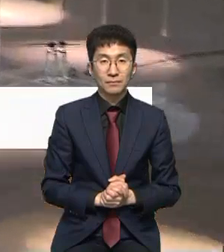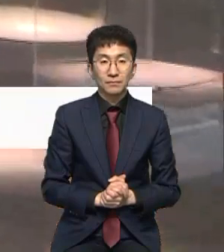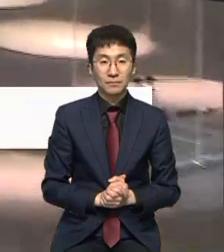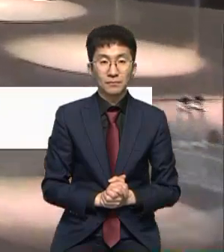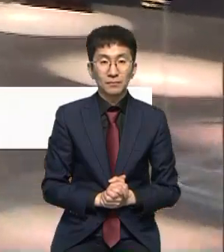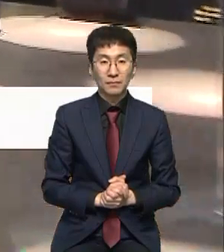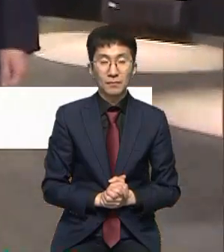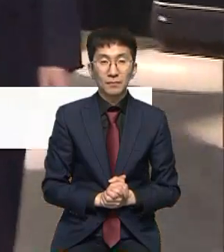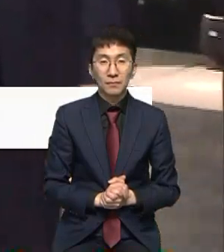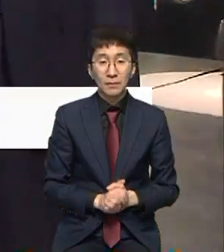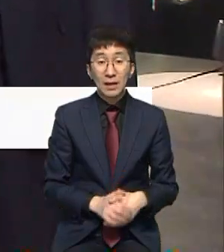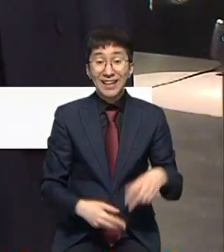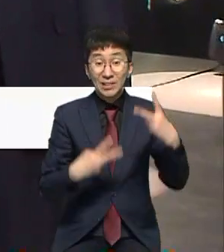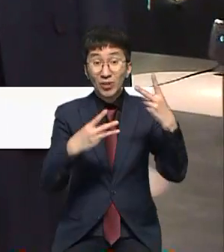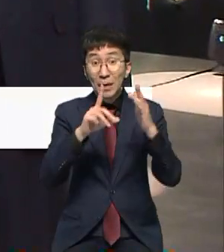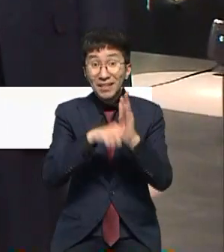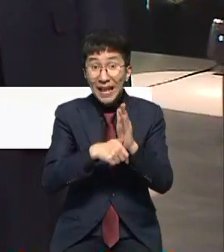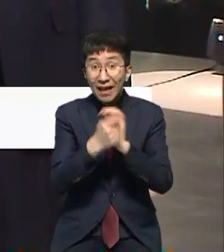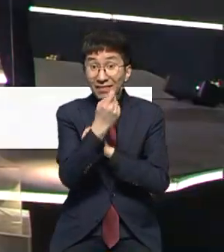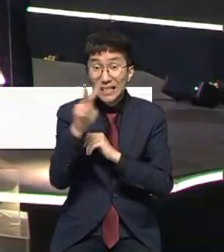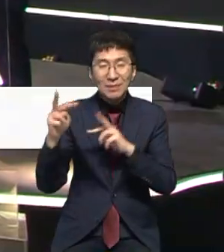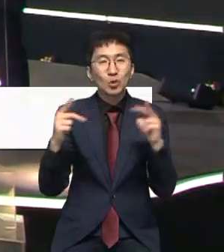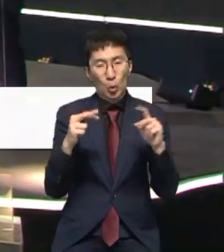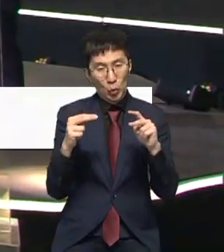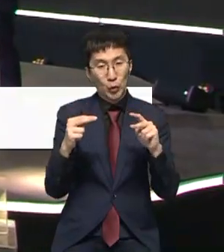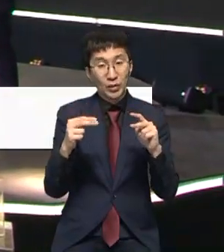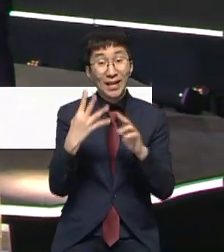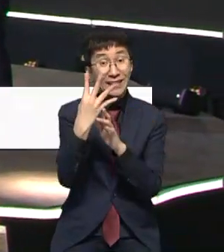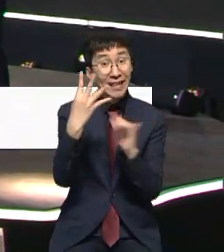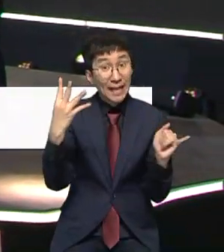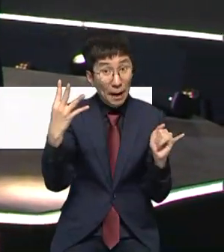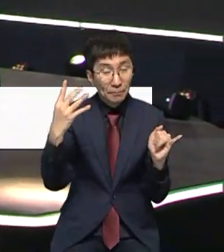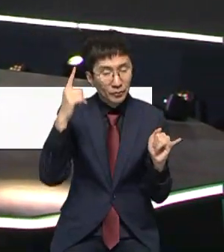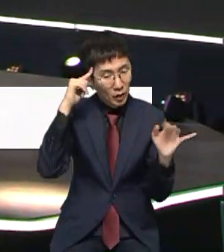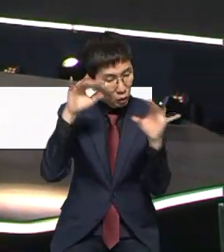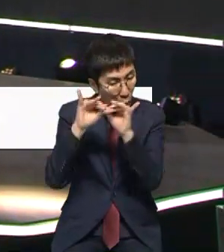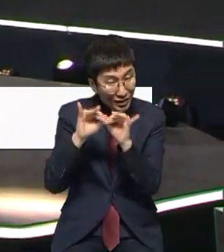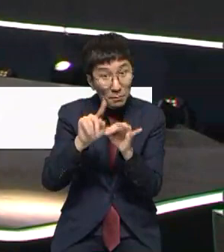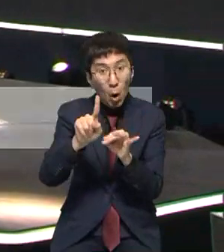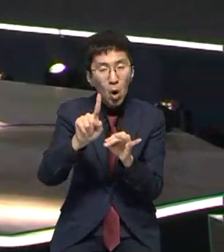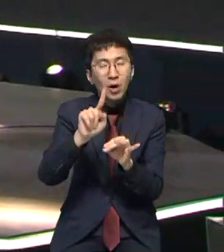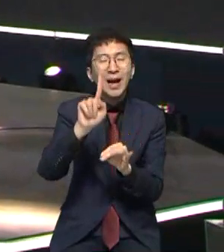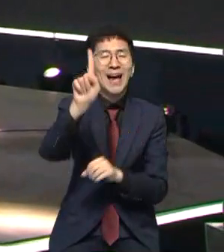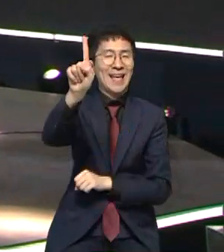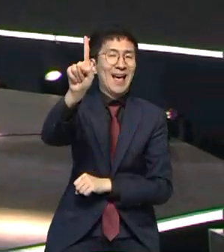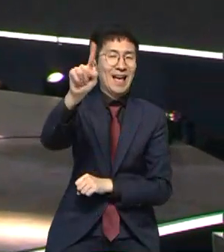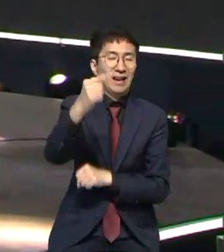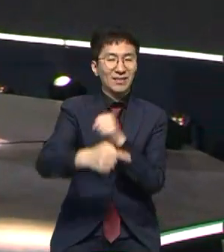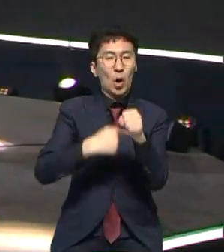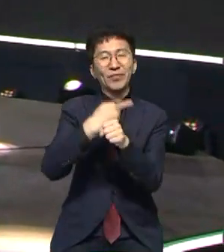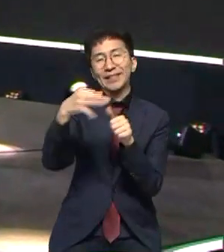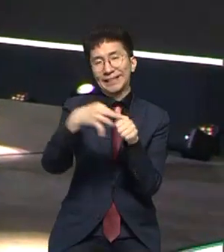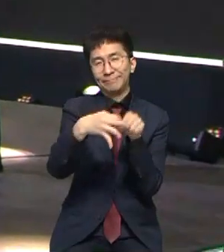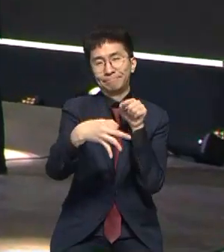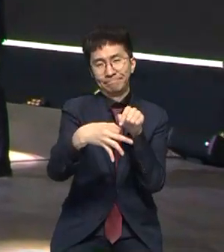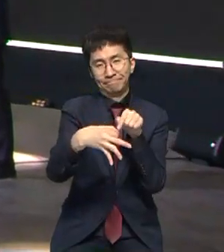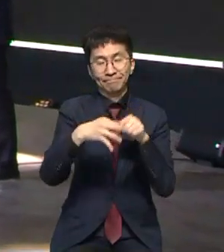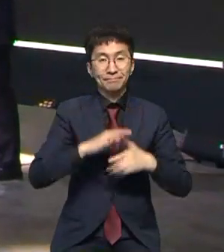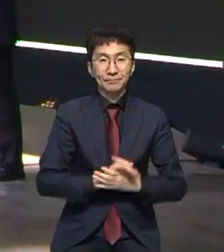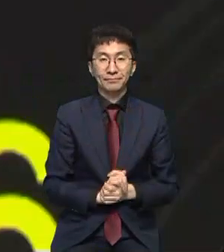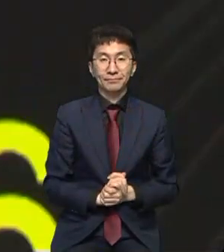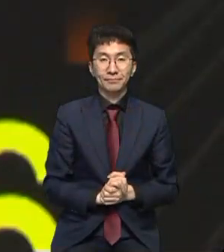지난 3일 대선 후보 첫 TV 토론. 4명의 후보가 의견 일치를 본 공약이 딱 하나 있습니다. 바로 연금